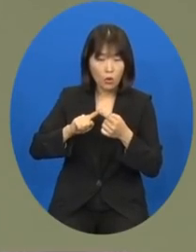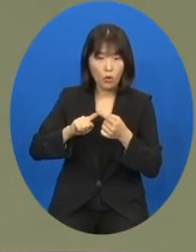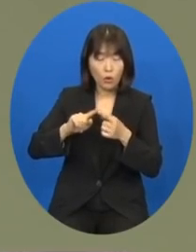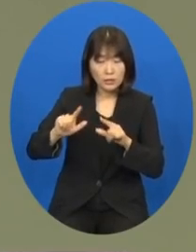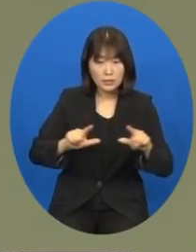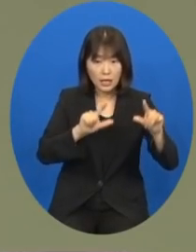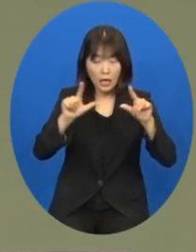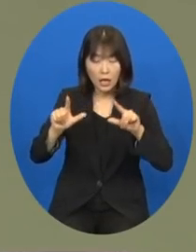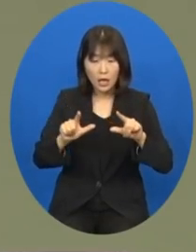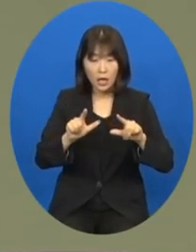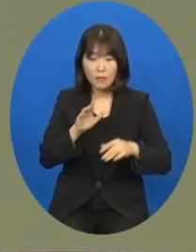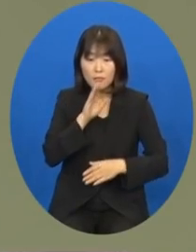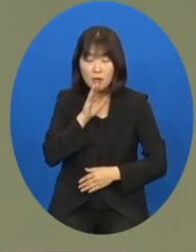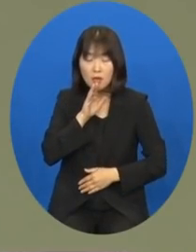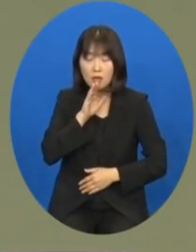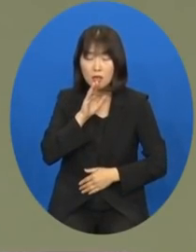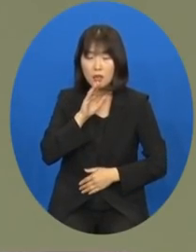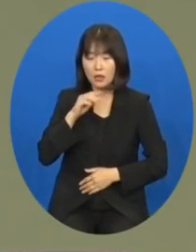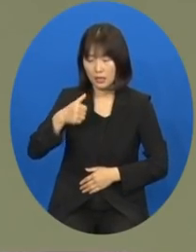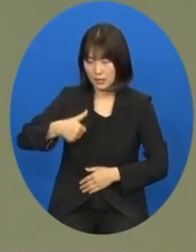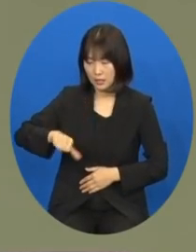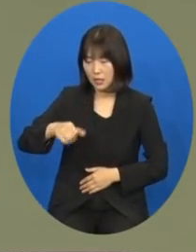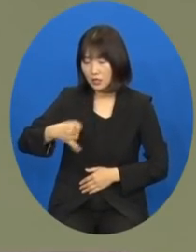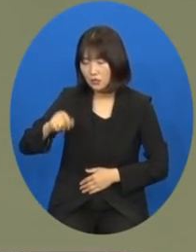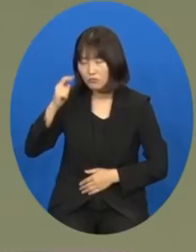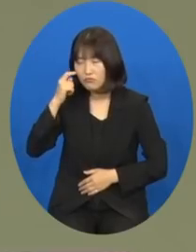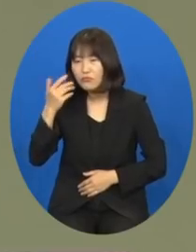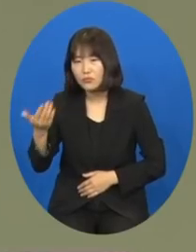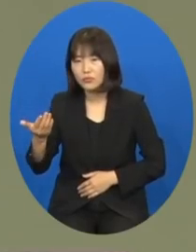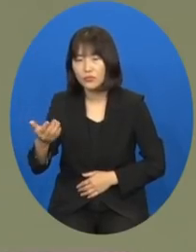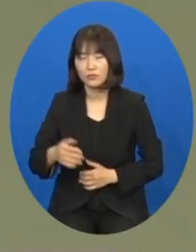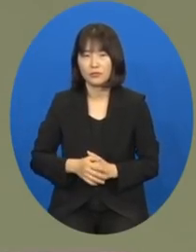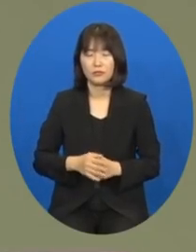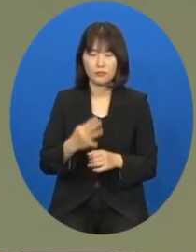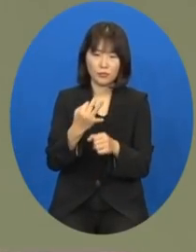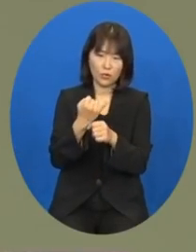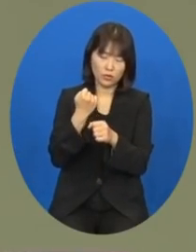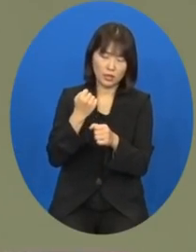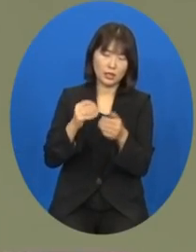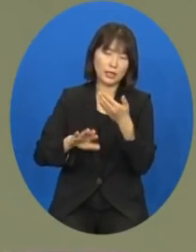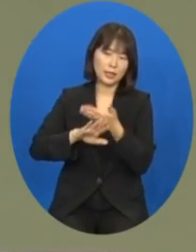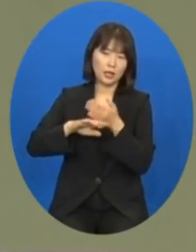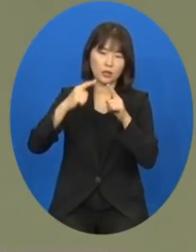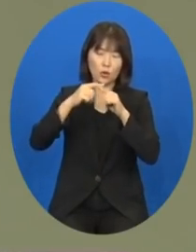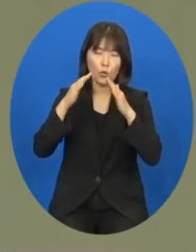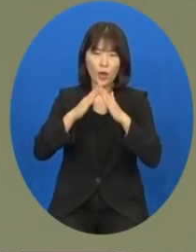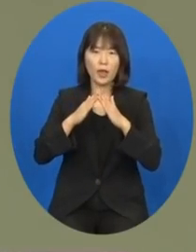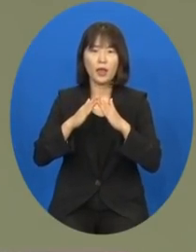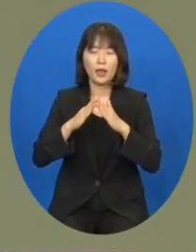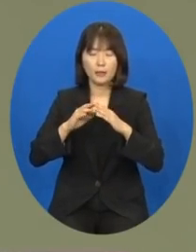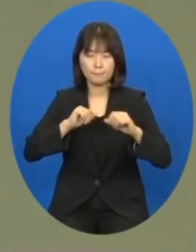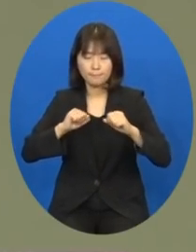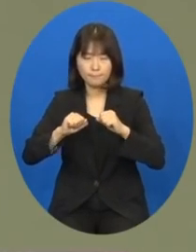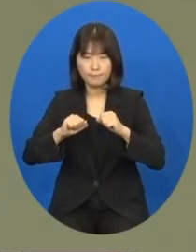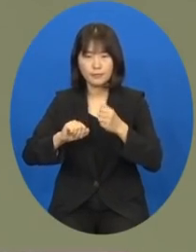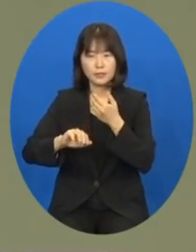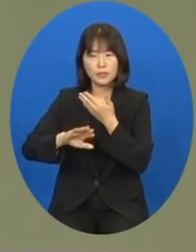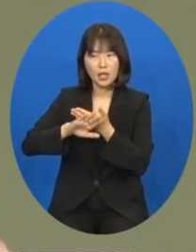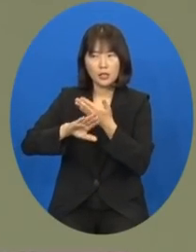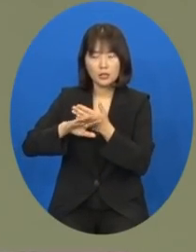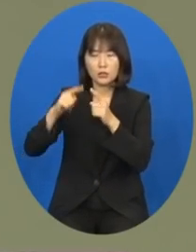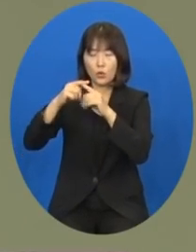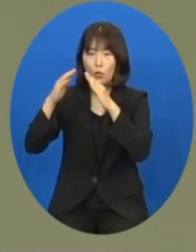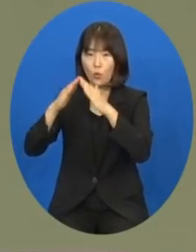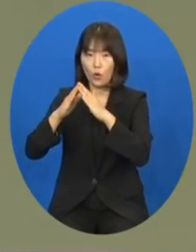아이들의 말에 가장 정확합니다 몇년전에 다른 게살 가지 단 전도사님 상담을 받은적이 있어요 자신의